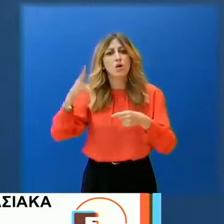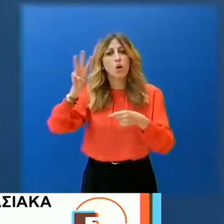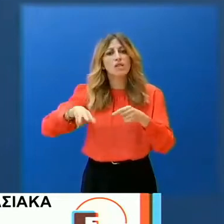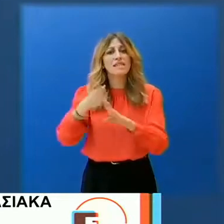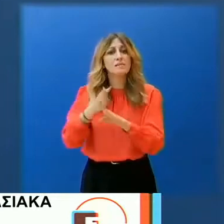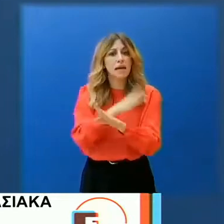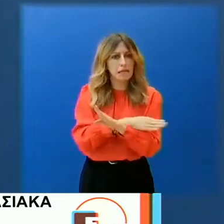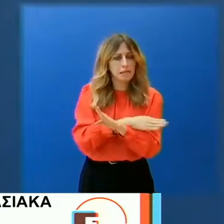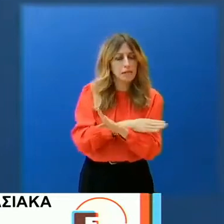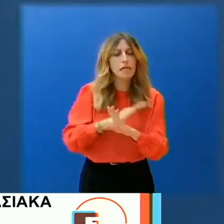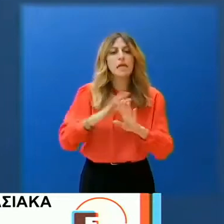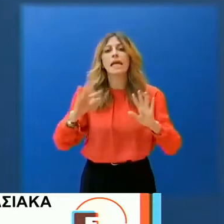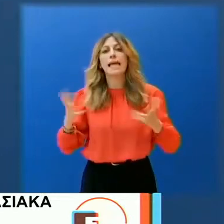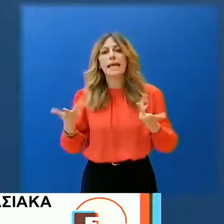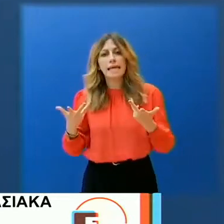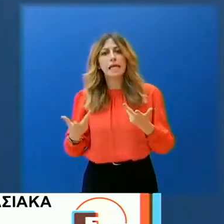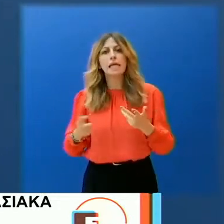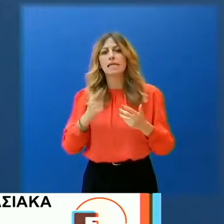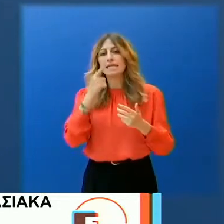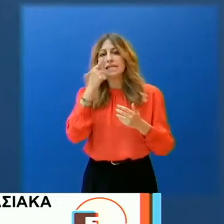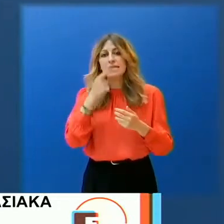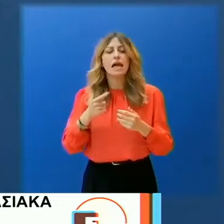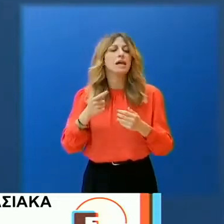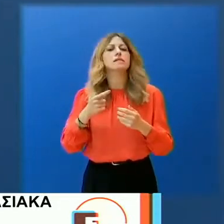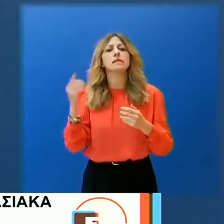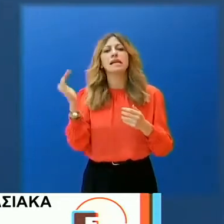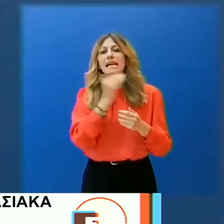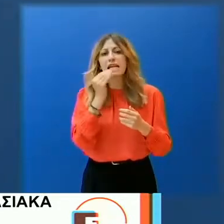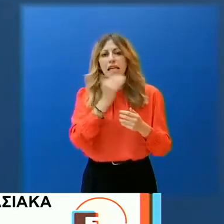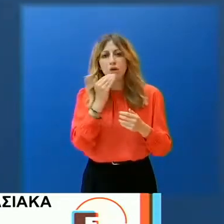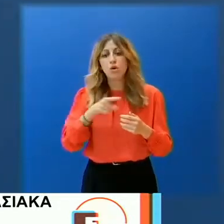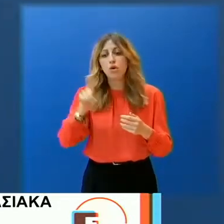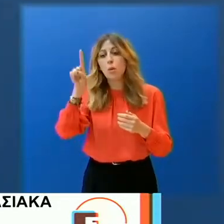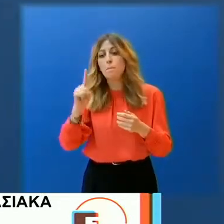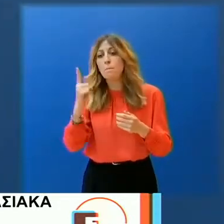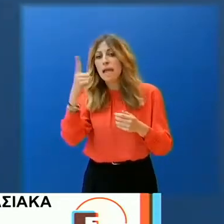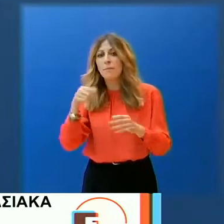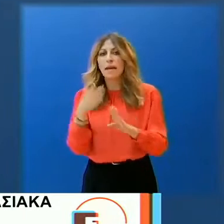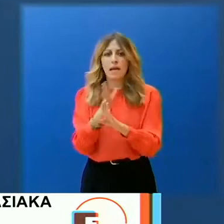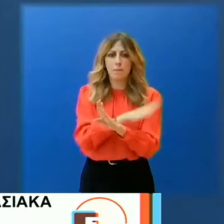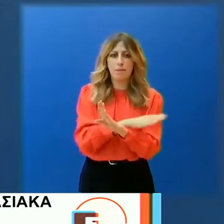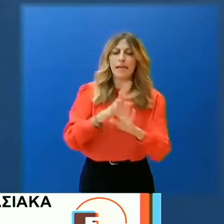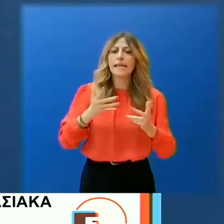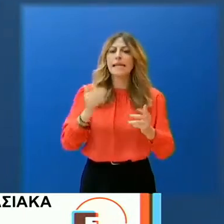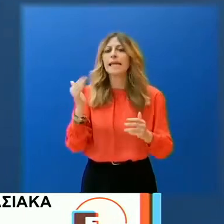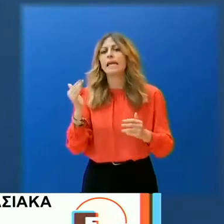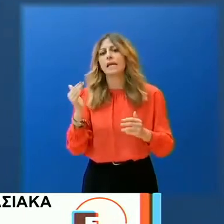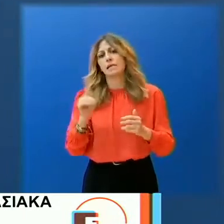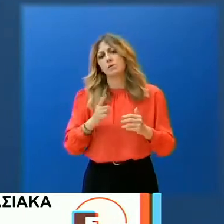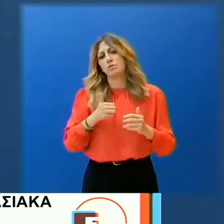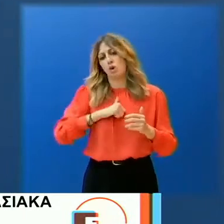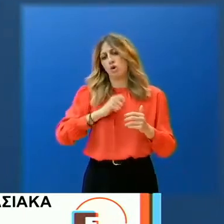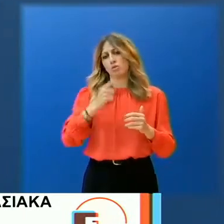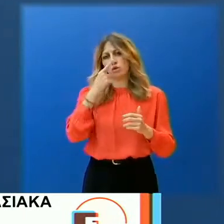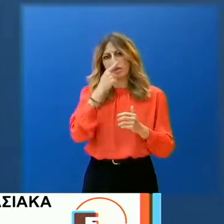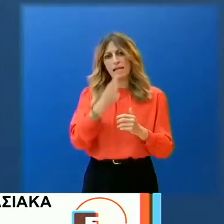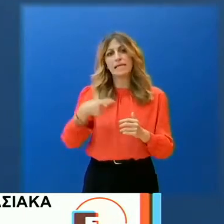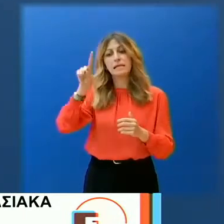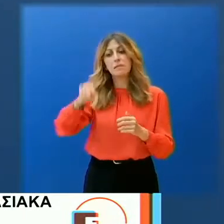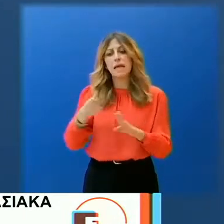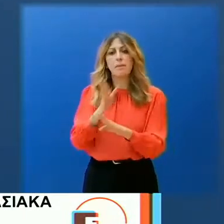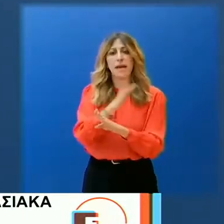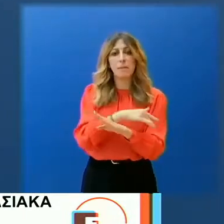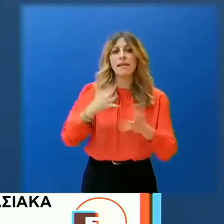ωρών, είτε βεβαίωση νόσησης που θα ισχύει μετά τους 2 έως 9 μήνες μετά. Ο έλεγχος θα είναι